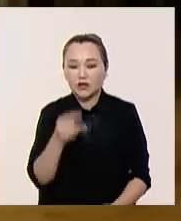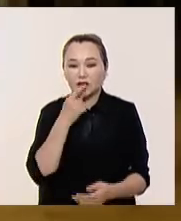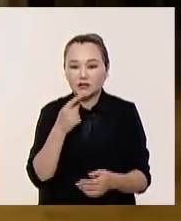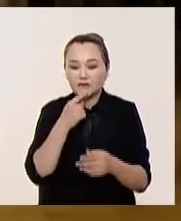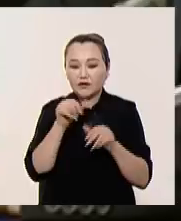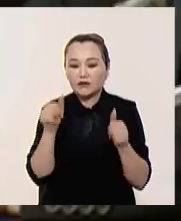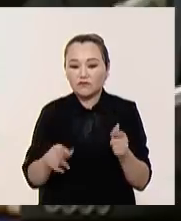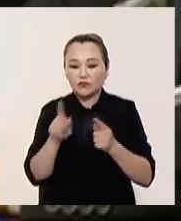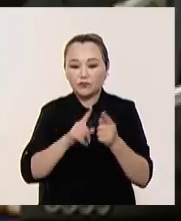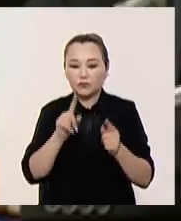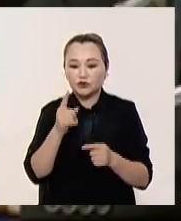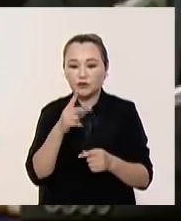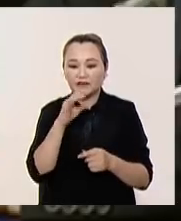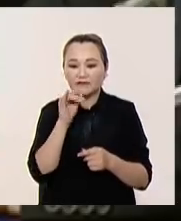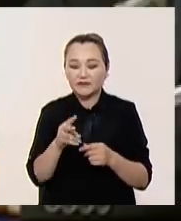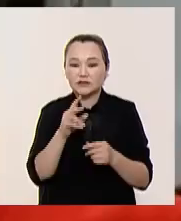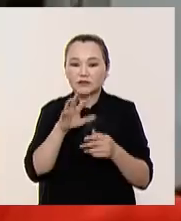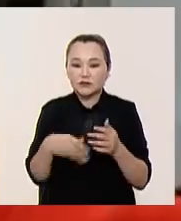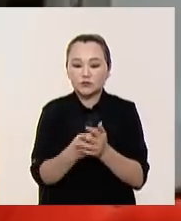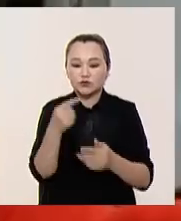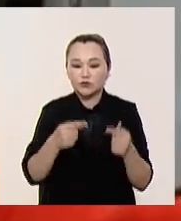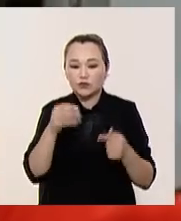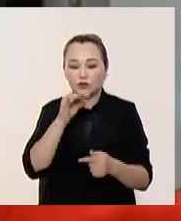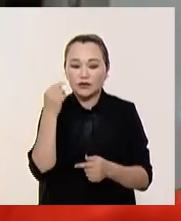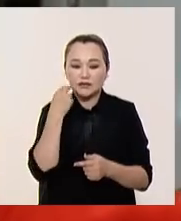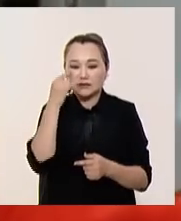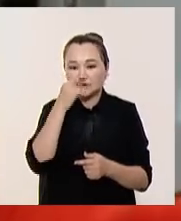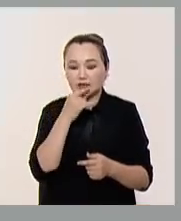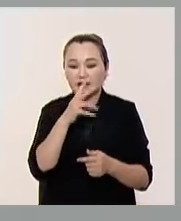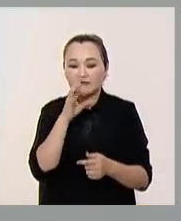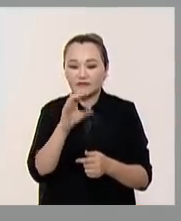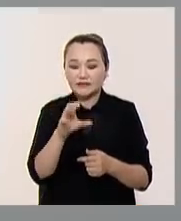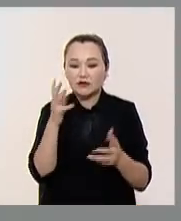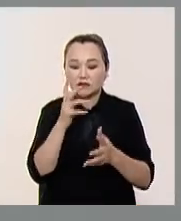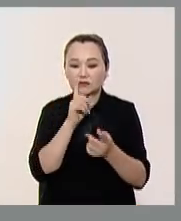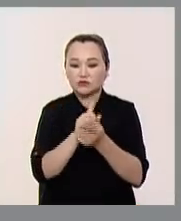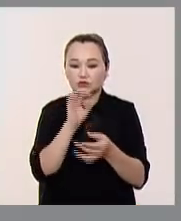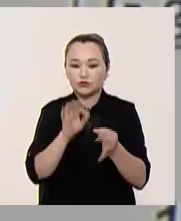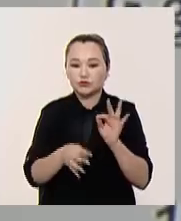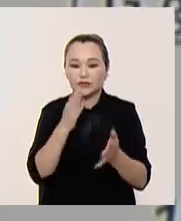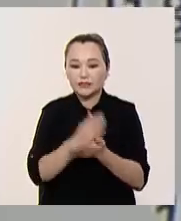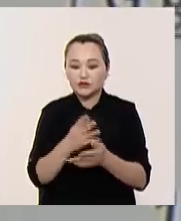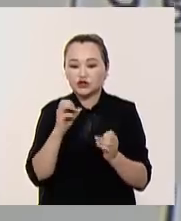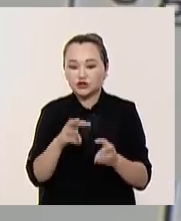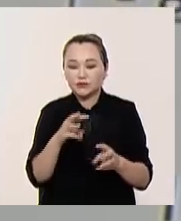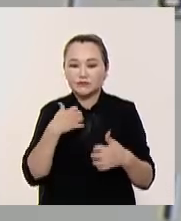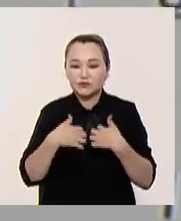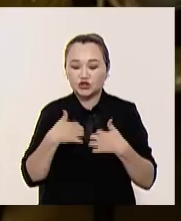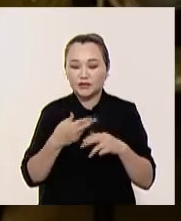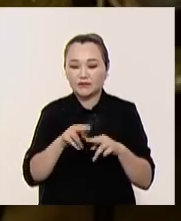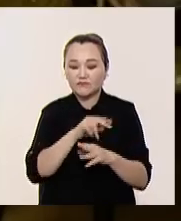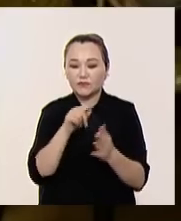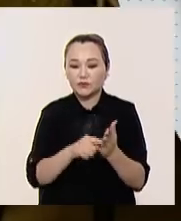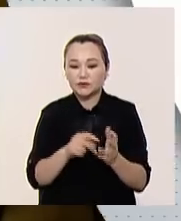Языковая реформа. Почему лингвисты до сих пор спорят о казахском алфавите на латинице? С какими сложностями они столкнулись и чем чревата спешка в этом